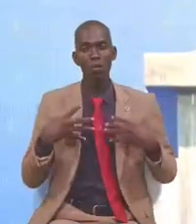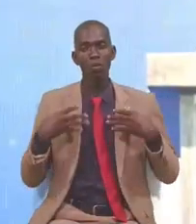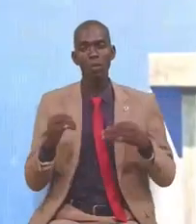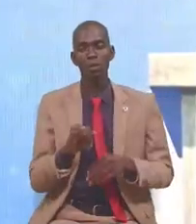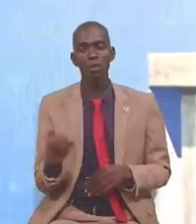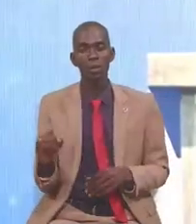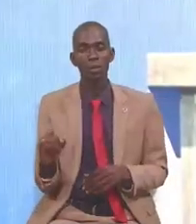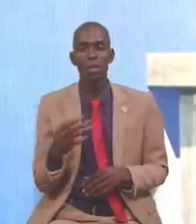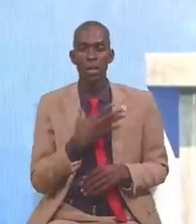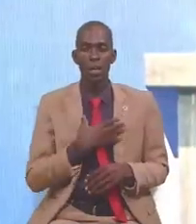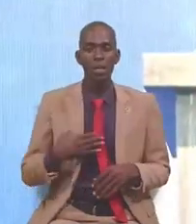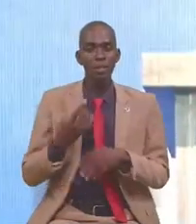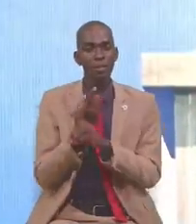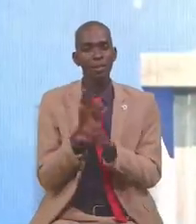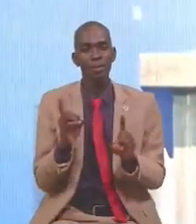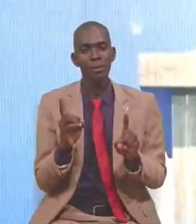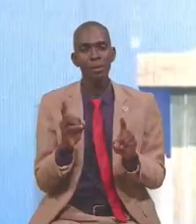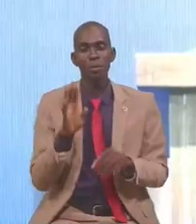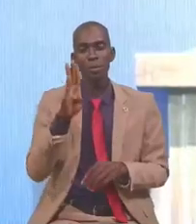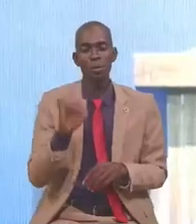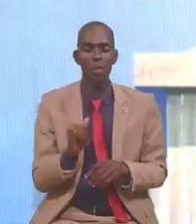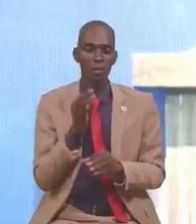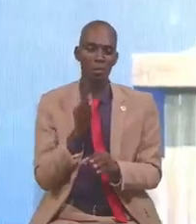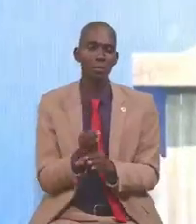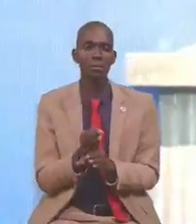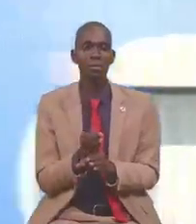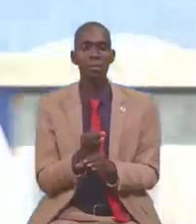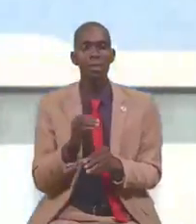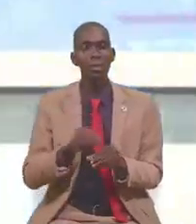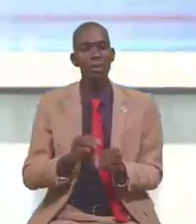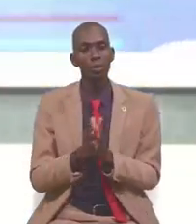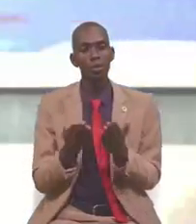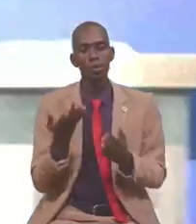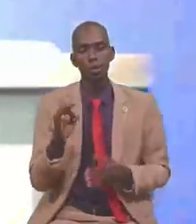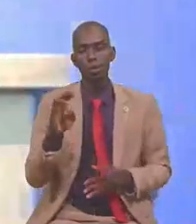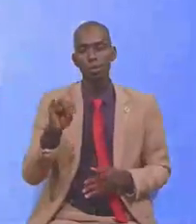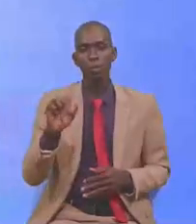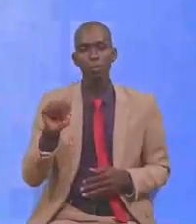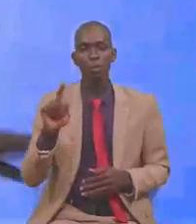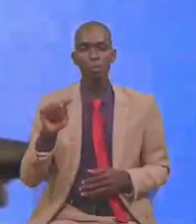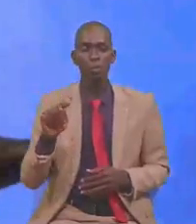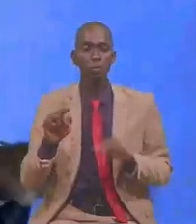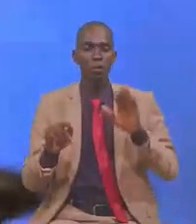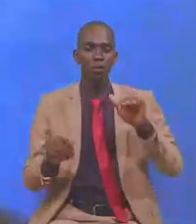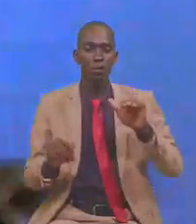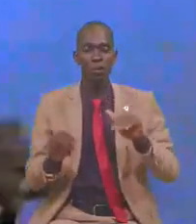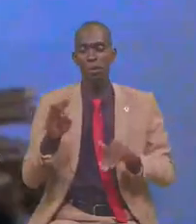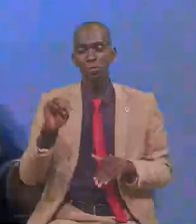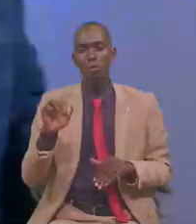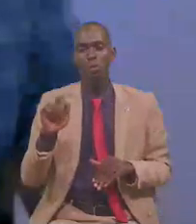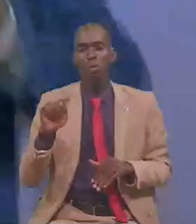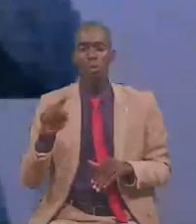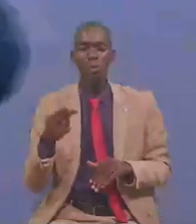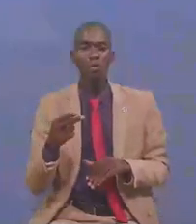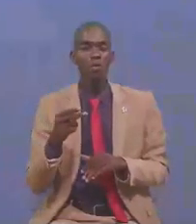et de délivrance par la foi. Matthieu 15. Matthieu